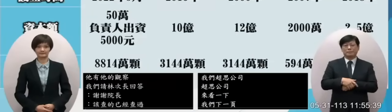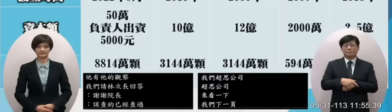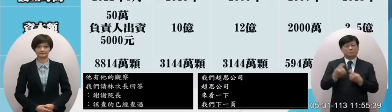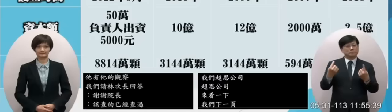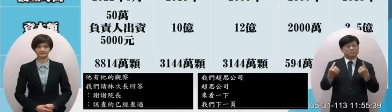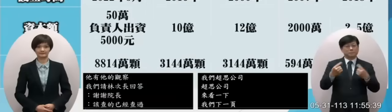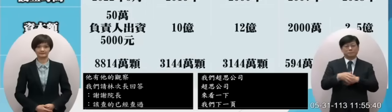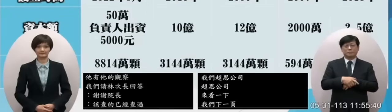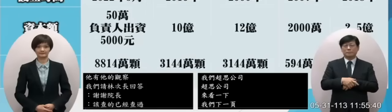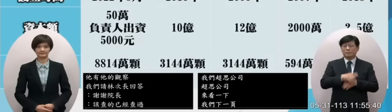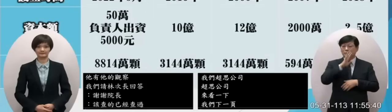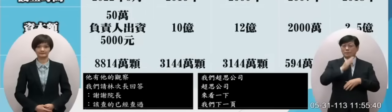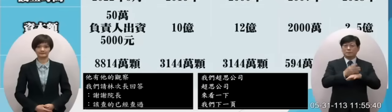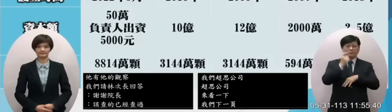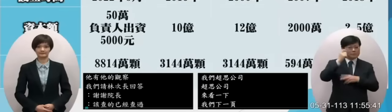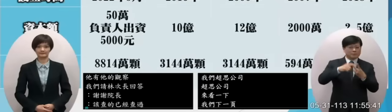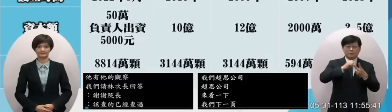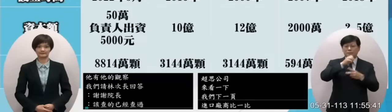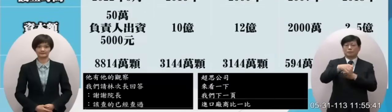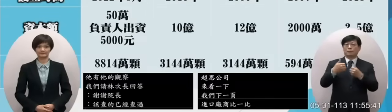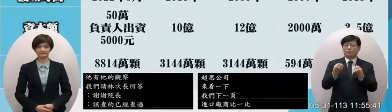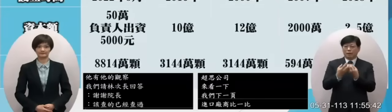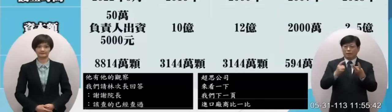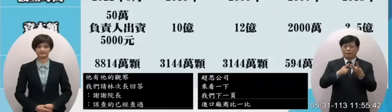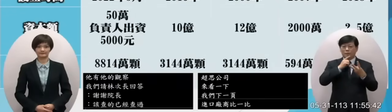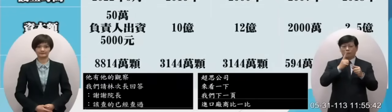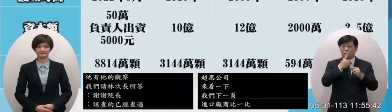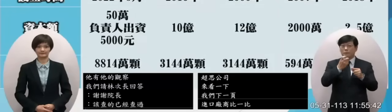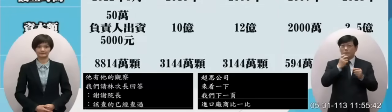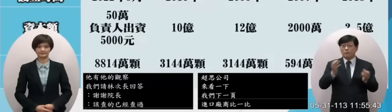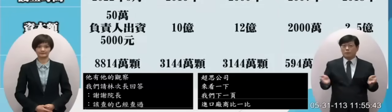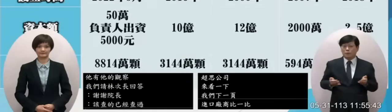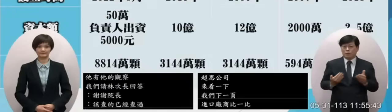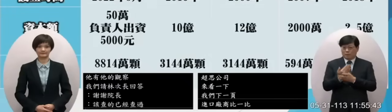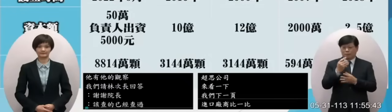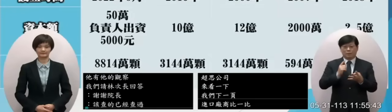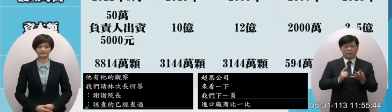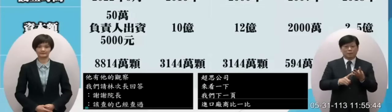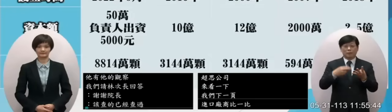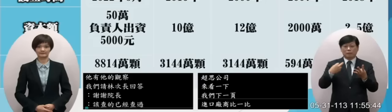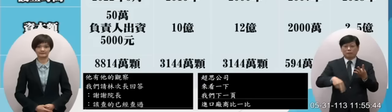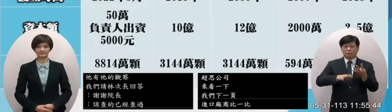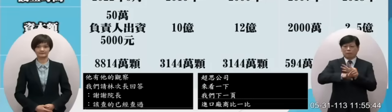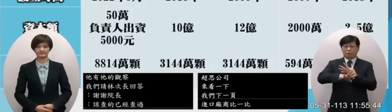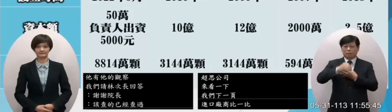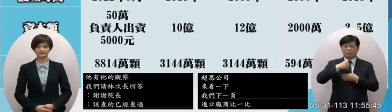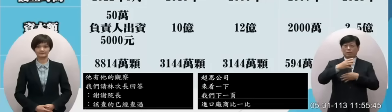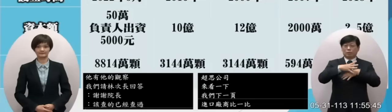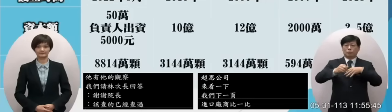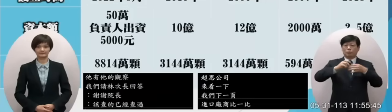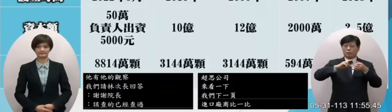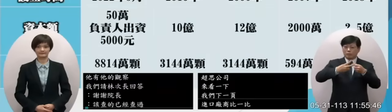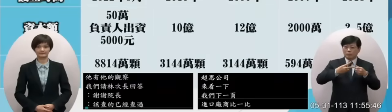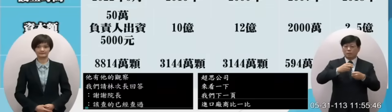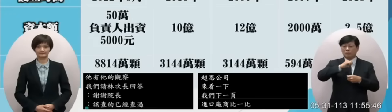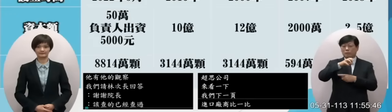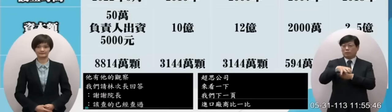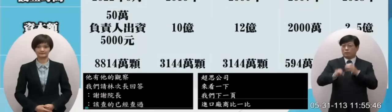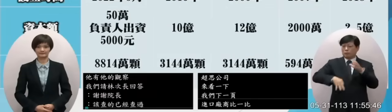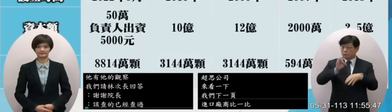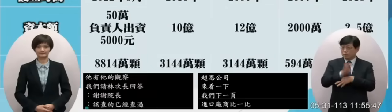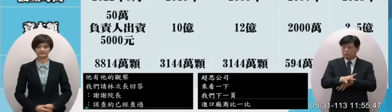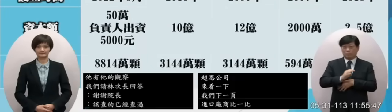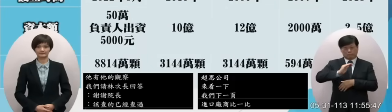有超思，有台农发，有中央畜产，有宇和，有台湾台农投资。确实